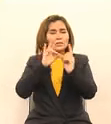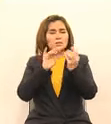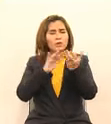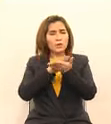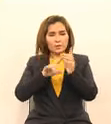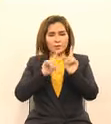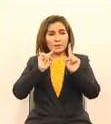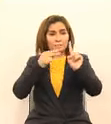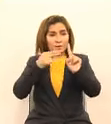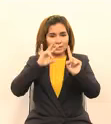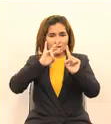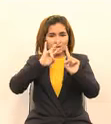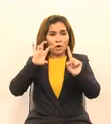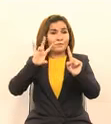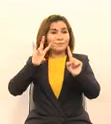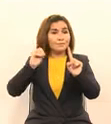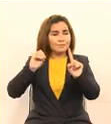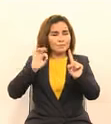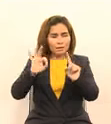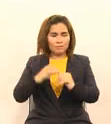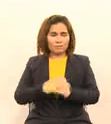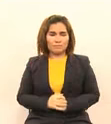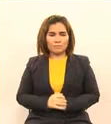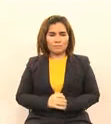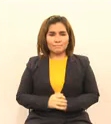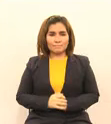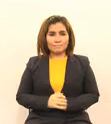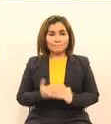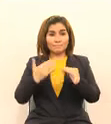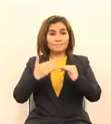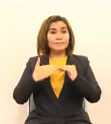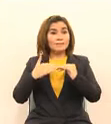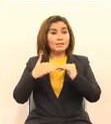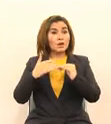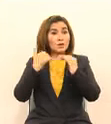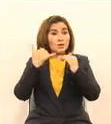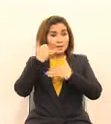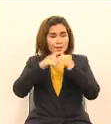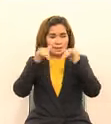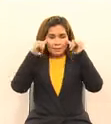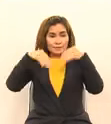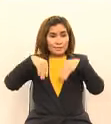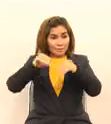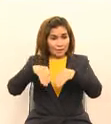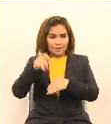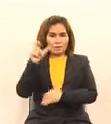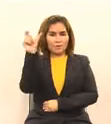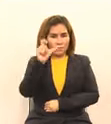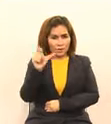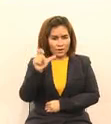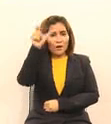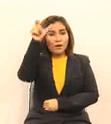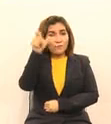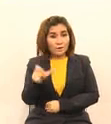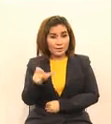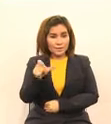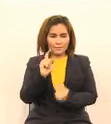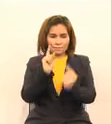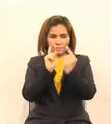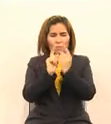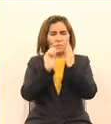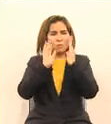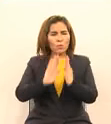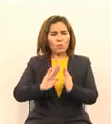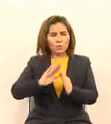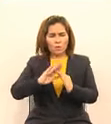17,179 คนนะครับที่ตามมาติดก็คือสเปนกับฝรั่งเศสนะครับที่มีระดับผู้ติ